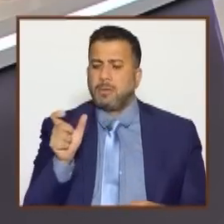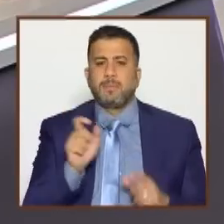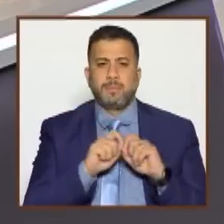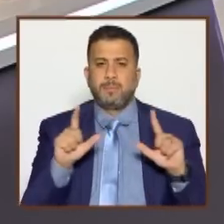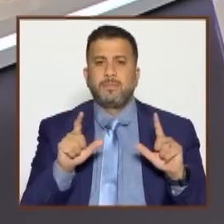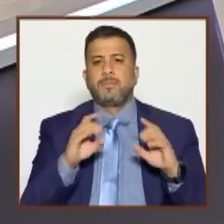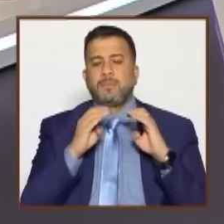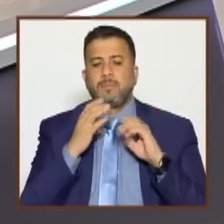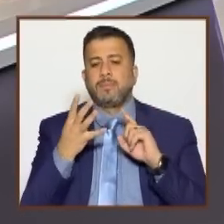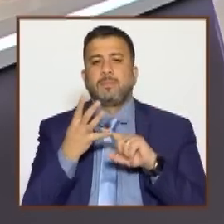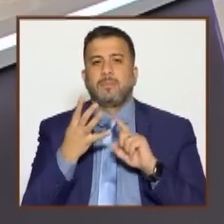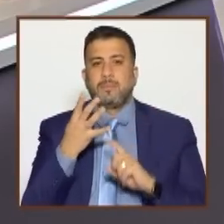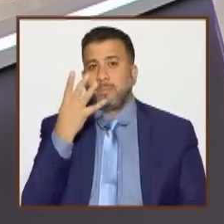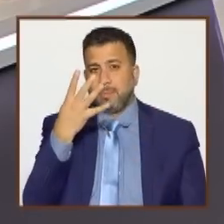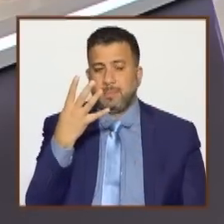الرابع. شيخي